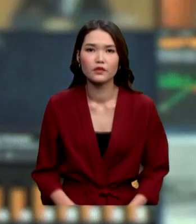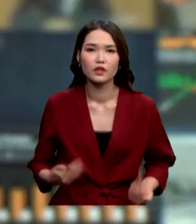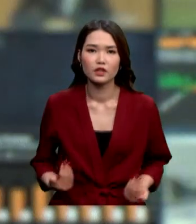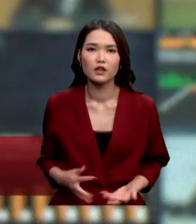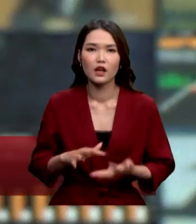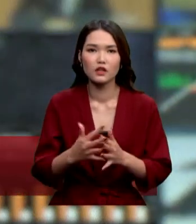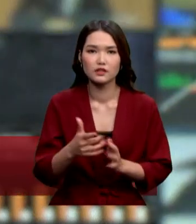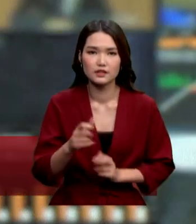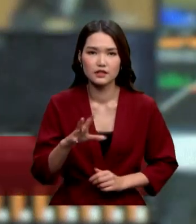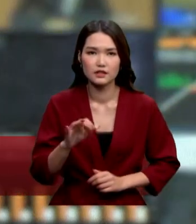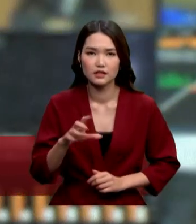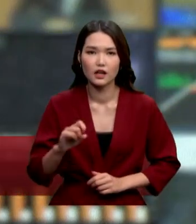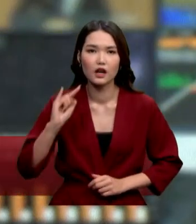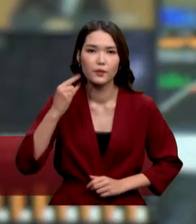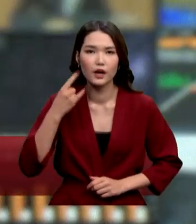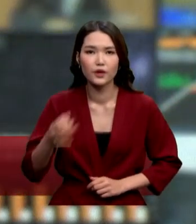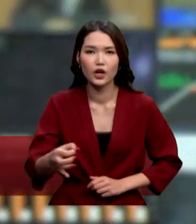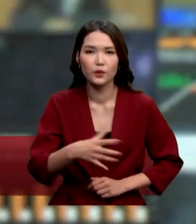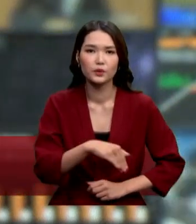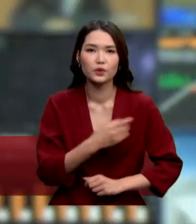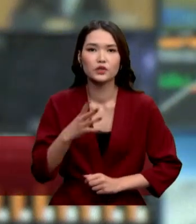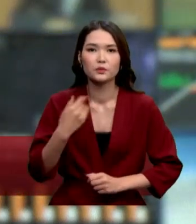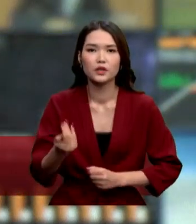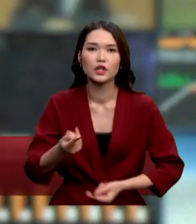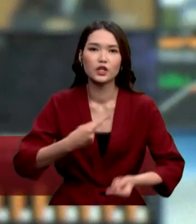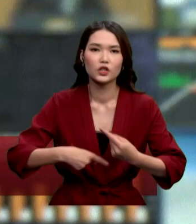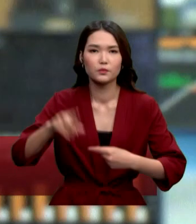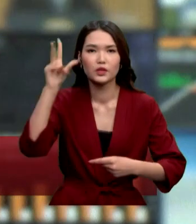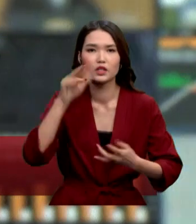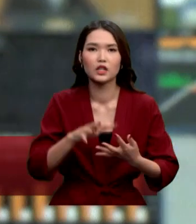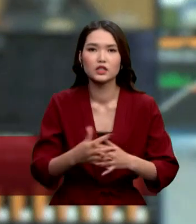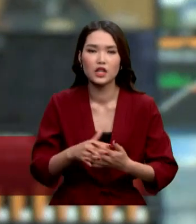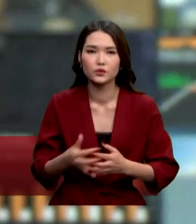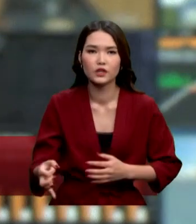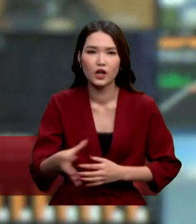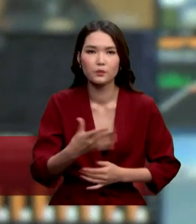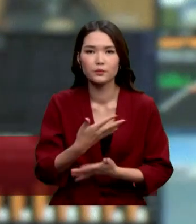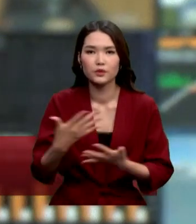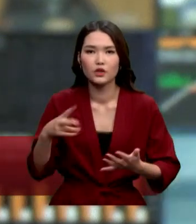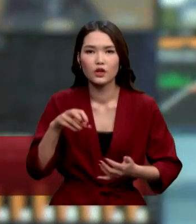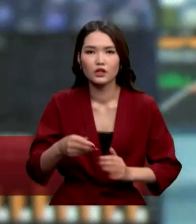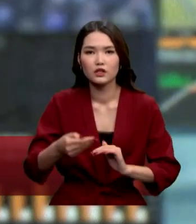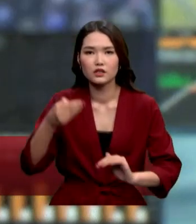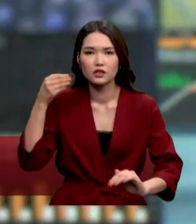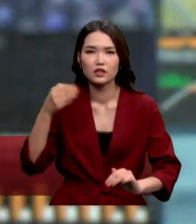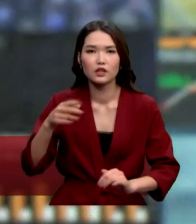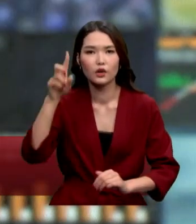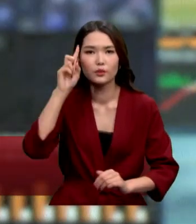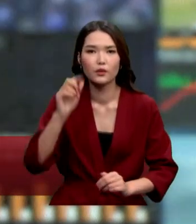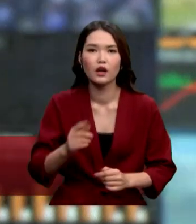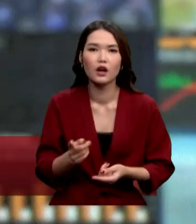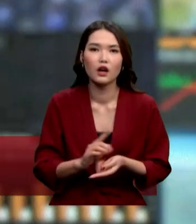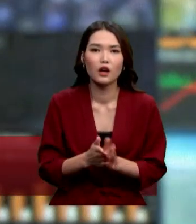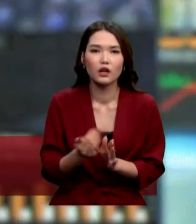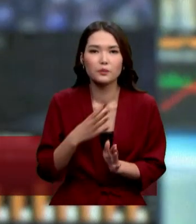Жители села Чигириновка Павлодарской области хотят, чтобы ему вернули статус сельского округа. Несколько лет назад населенный пункт оптимизировали,